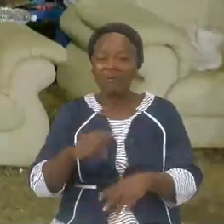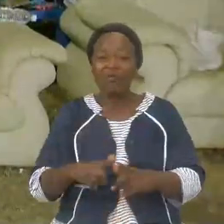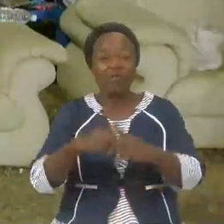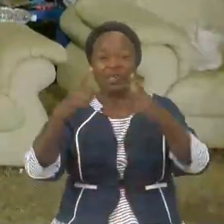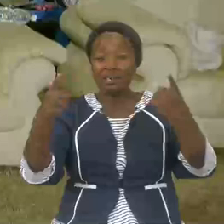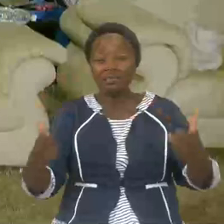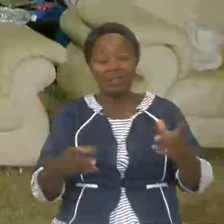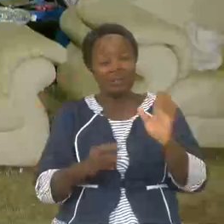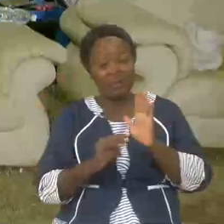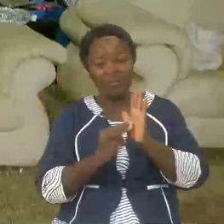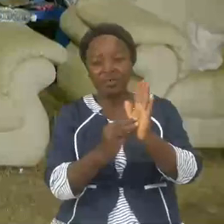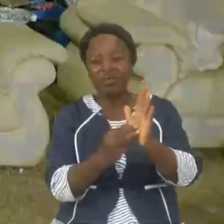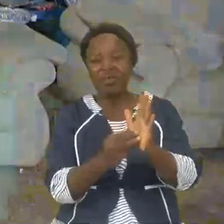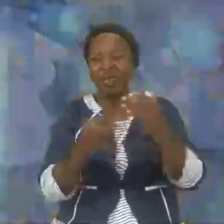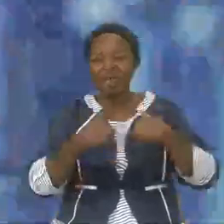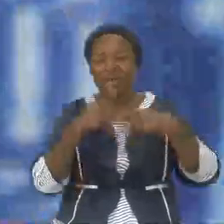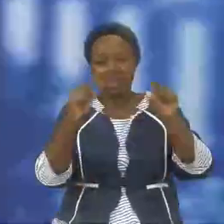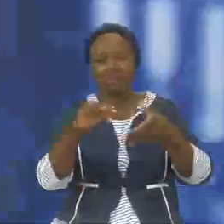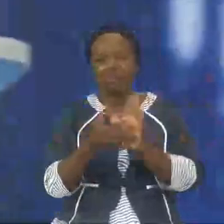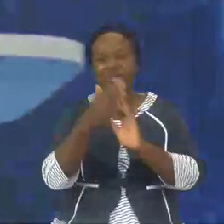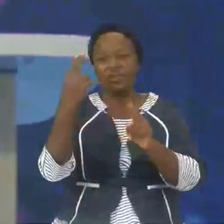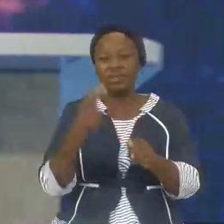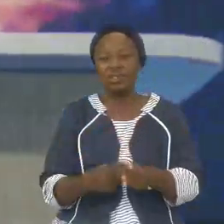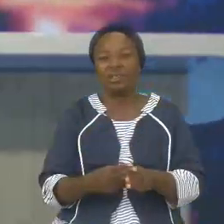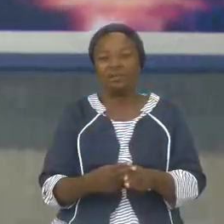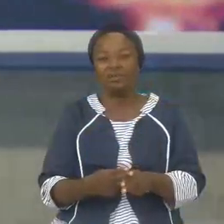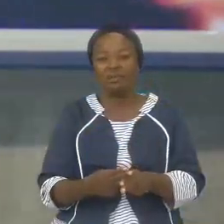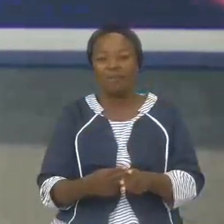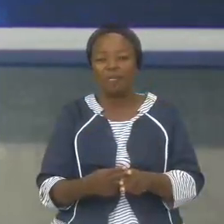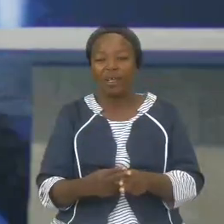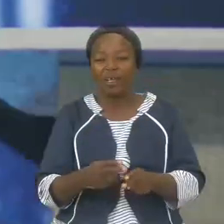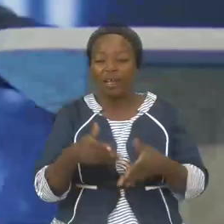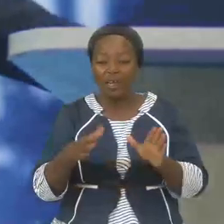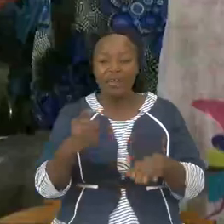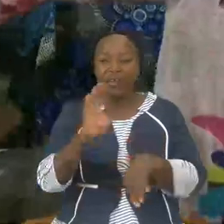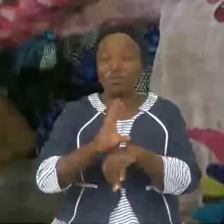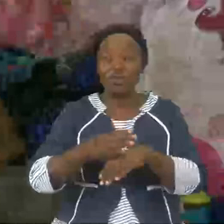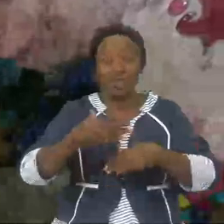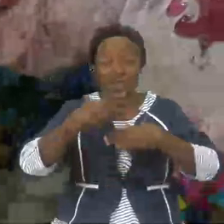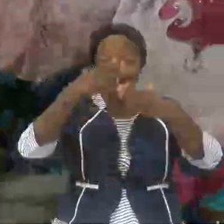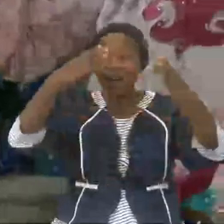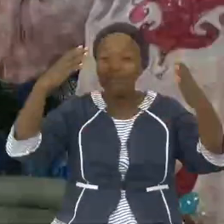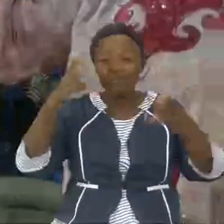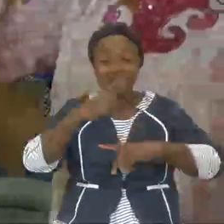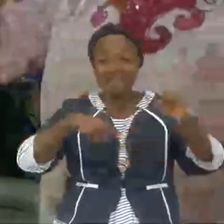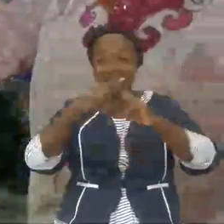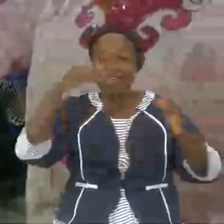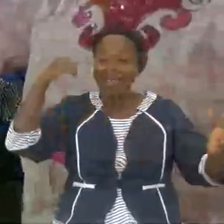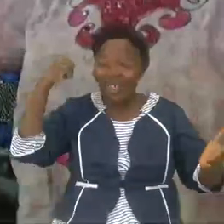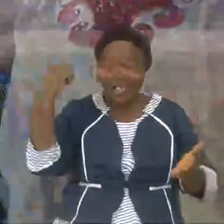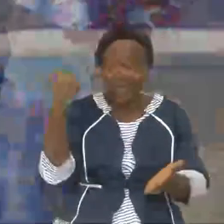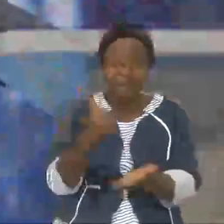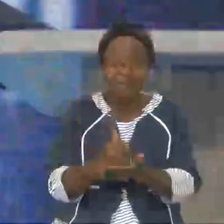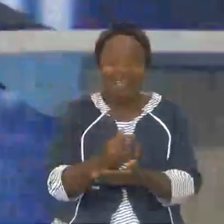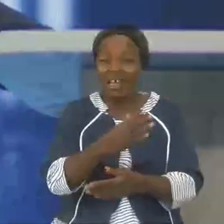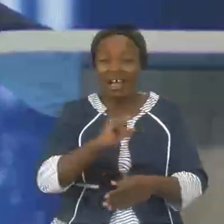votre heure de manifestation surnaturelle. Que l'Église dise Amen.